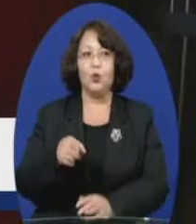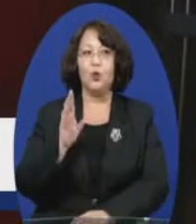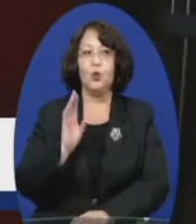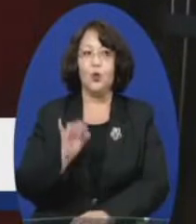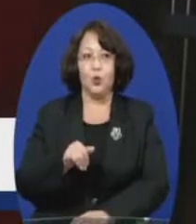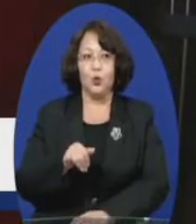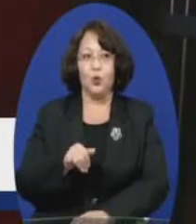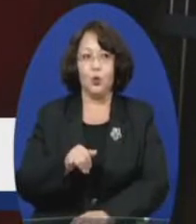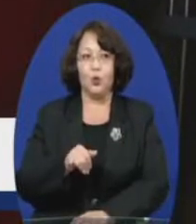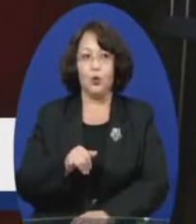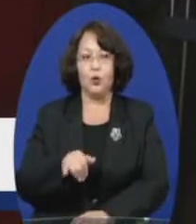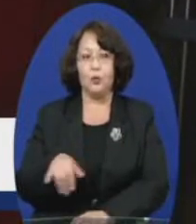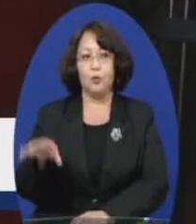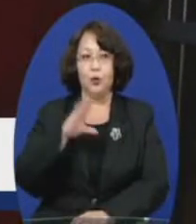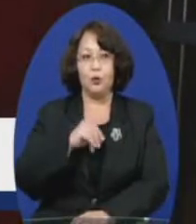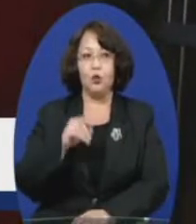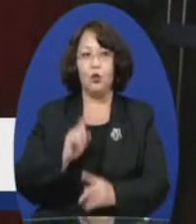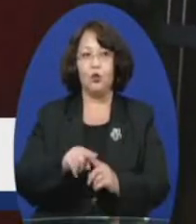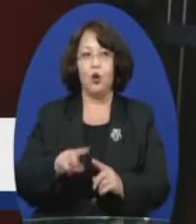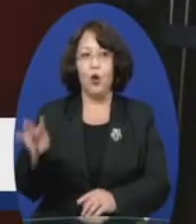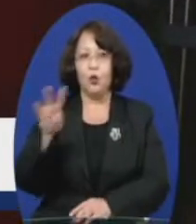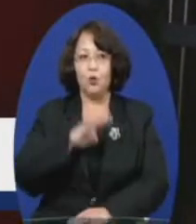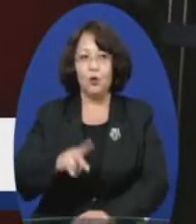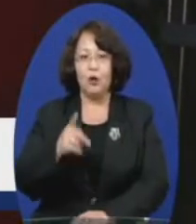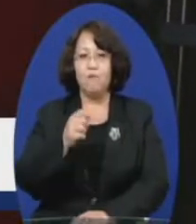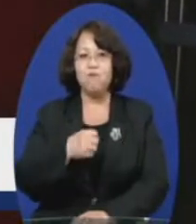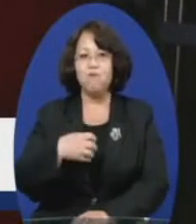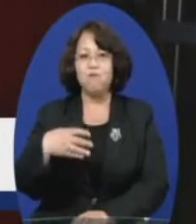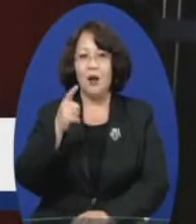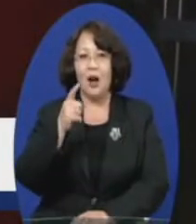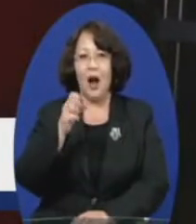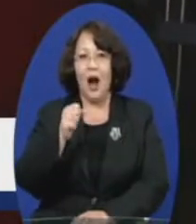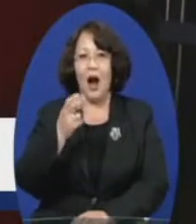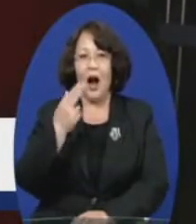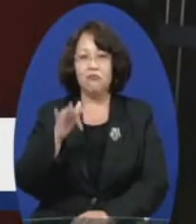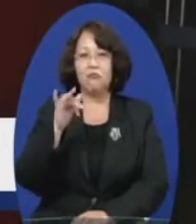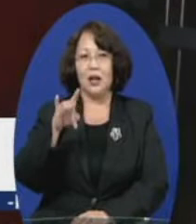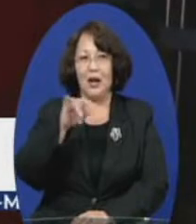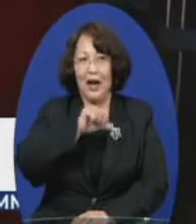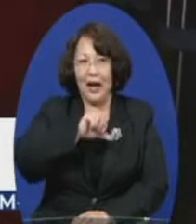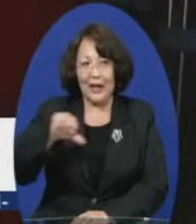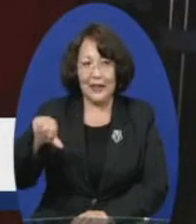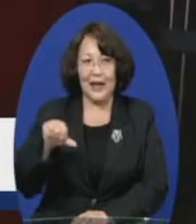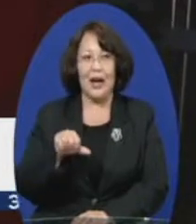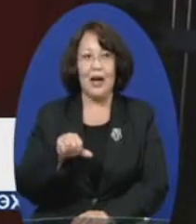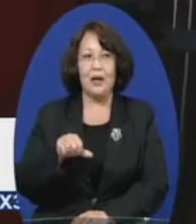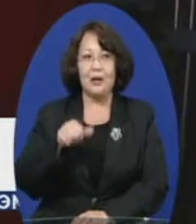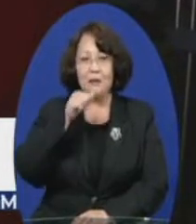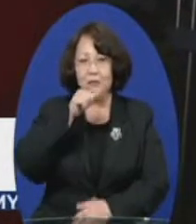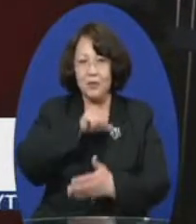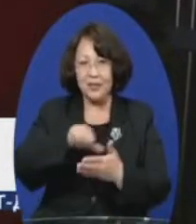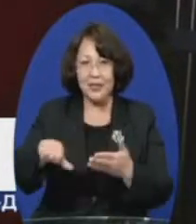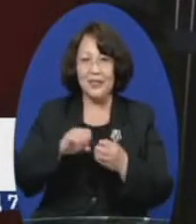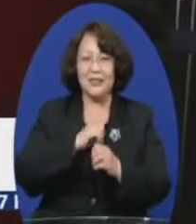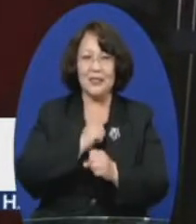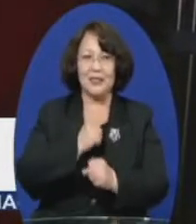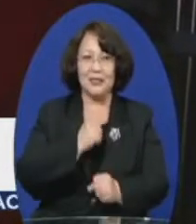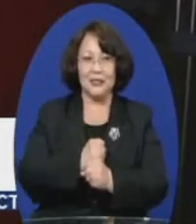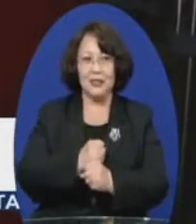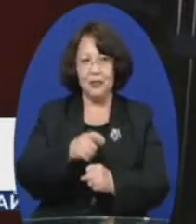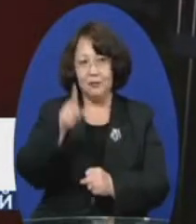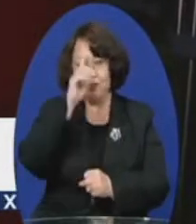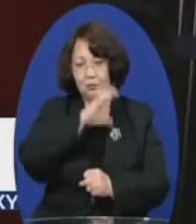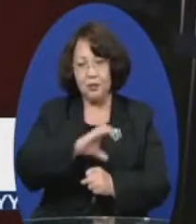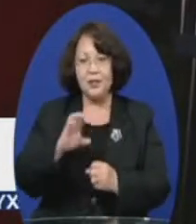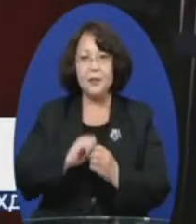Энэ одоо бид нар орон нутгад дээр одоо энэ хавдрын хагалгаа, мөн янз бүрийн одоо тэр мис цасал ажилбарыг